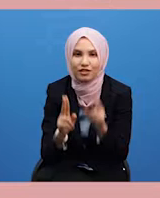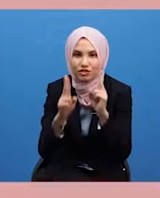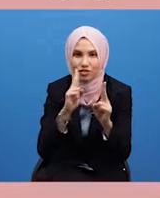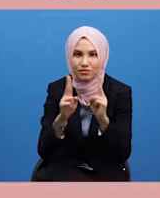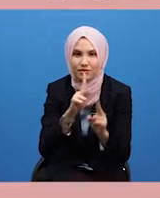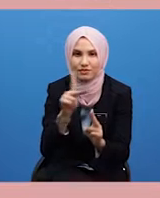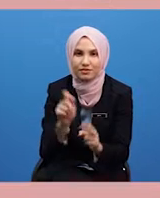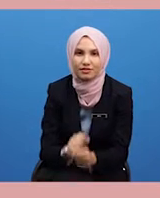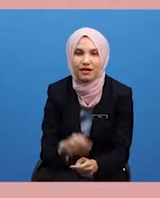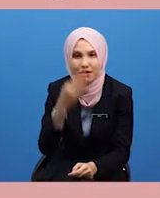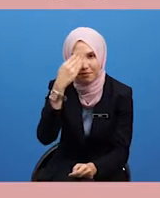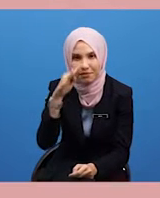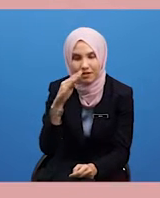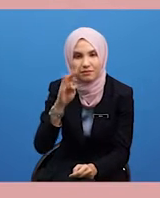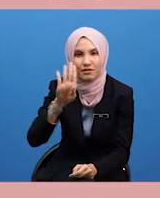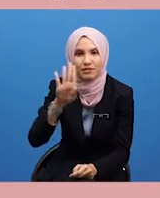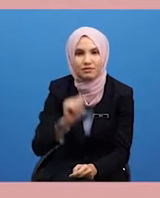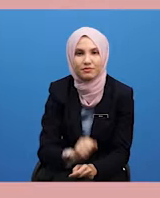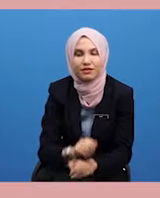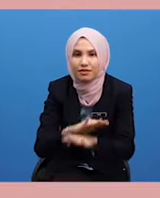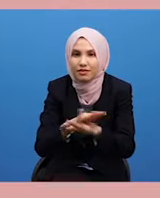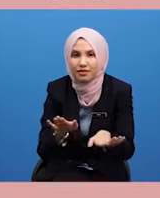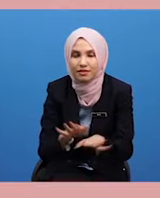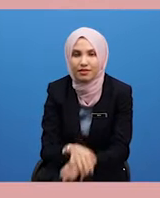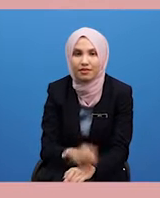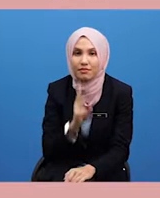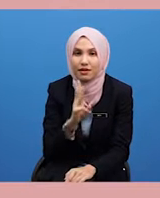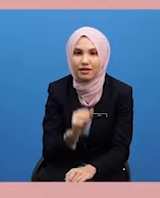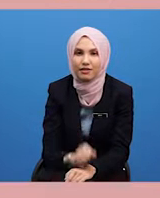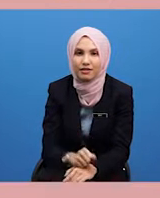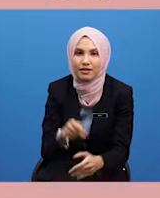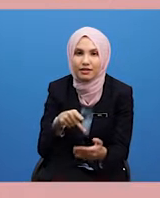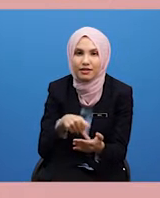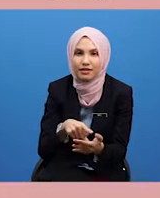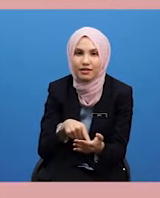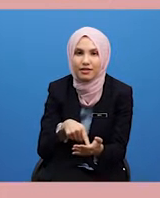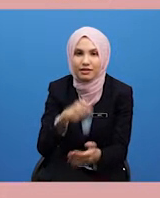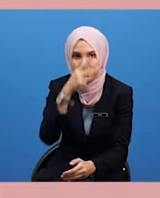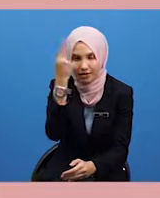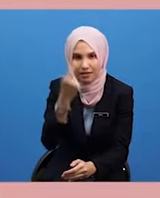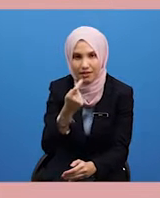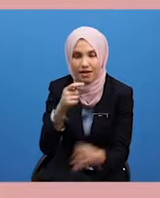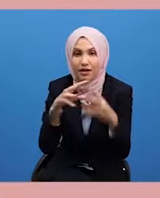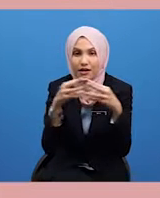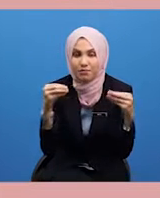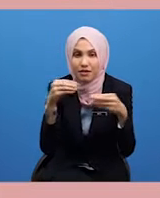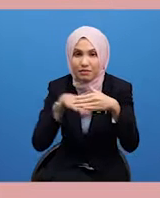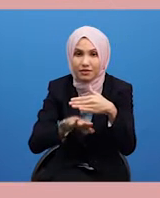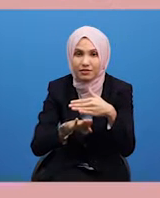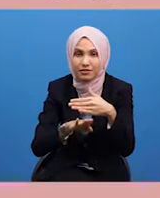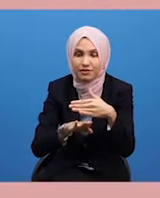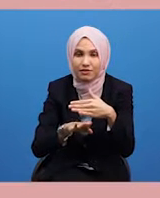ucapkan. Bagi bekas B, tiada kehadiran air. Ini kerana apa? Kerana kapas yang anda masukkan